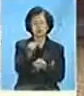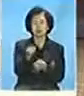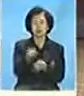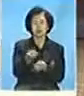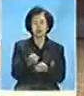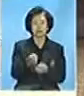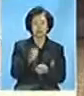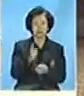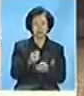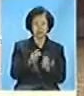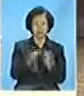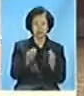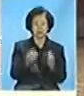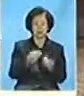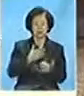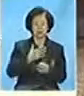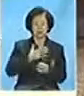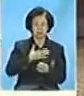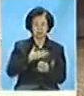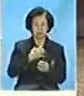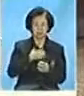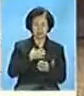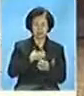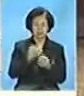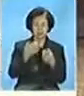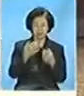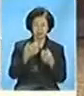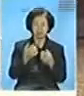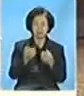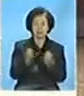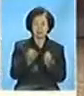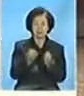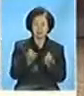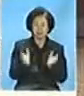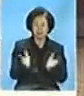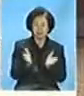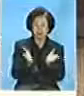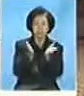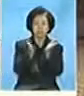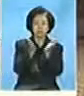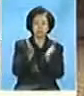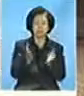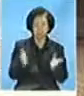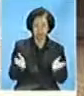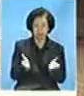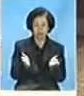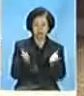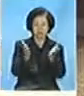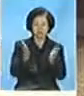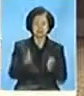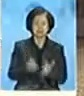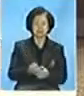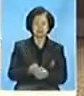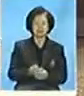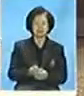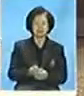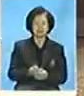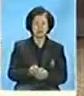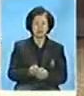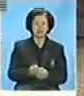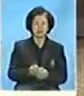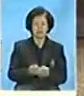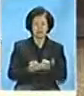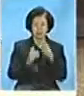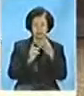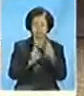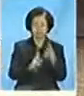สิ่งหนึ่งที่ผมอยากจะมีส่วนในการผลักดันเรื่องนี้อีกประการหนึ่งที่เป็นประการ